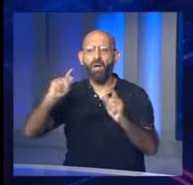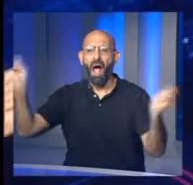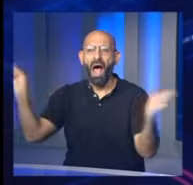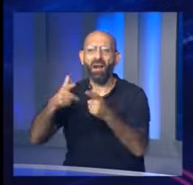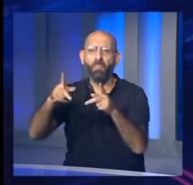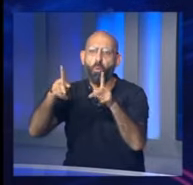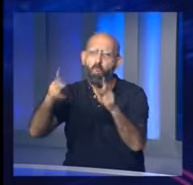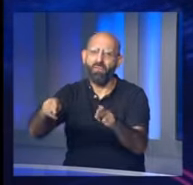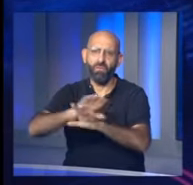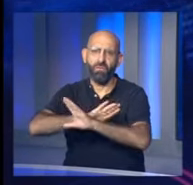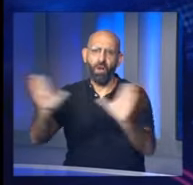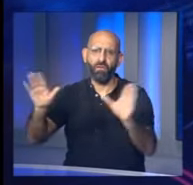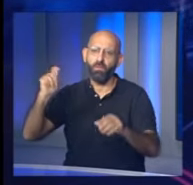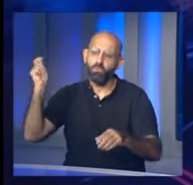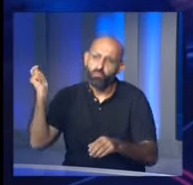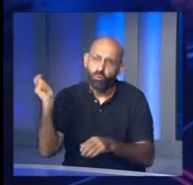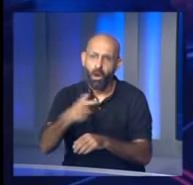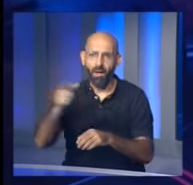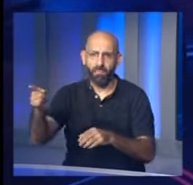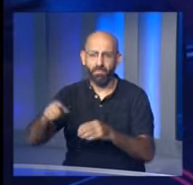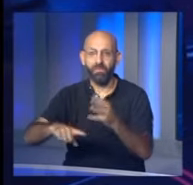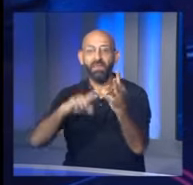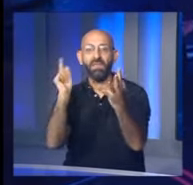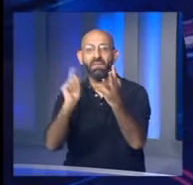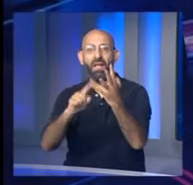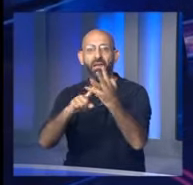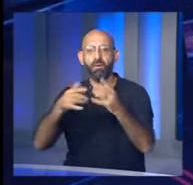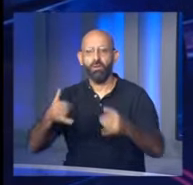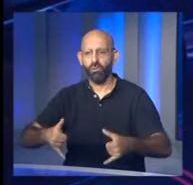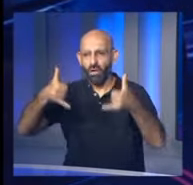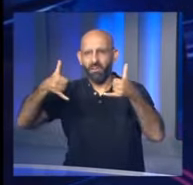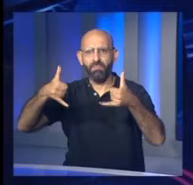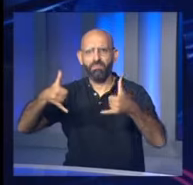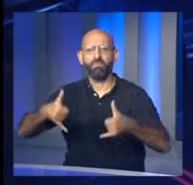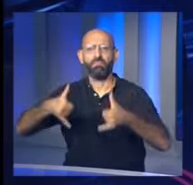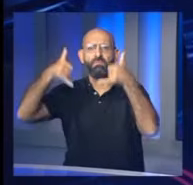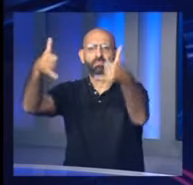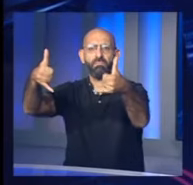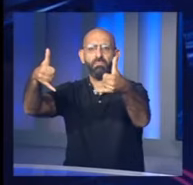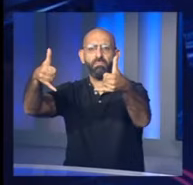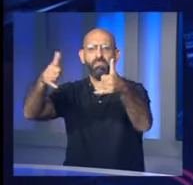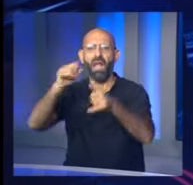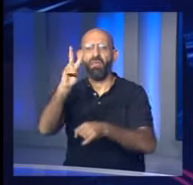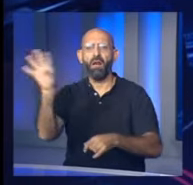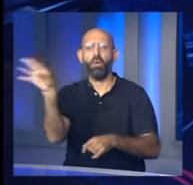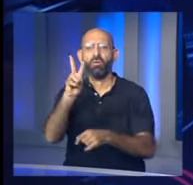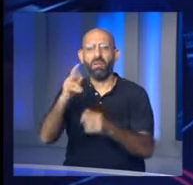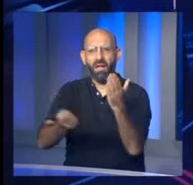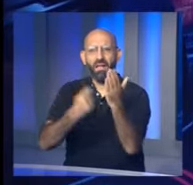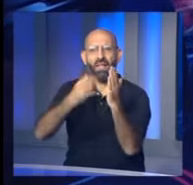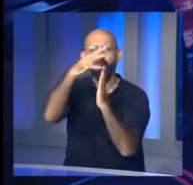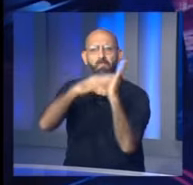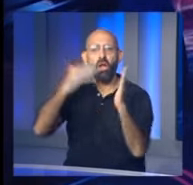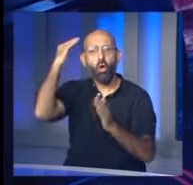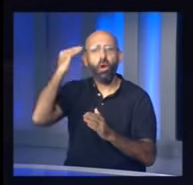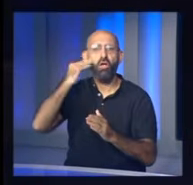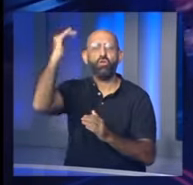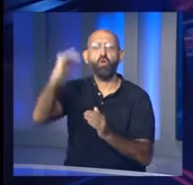الجلسه بهدف الوصول الى وقف لاطلاق النار منح جائزه نوبل للاداب لعام